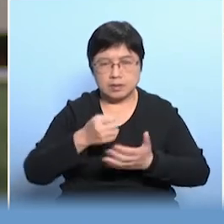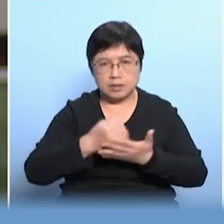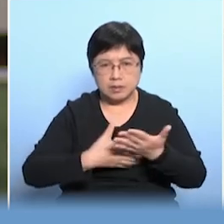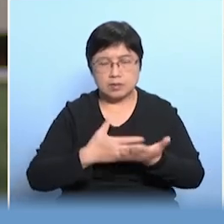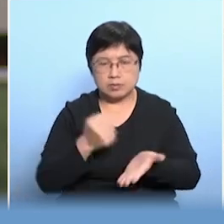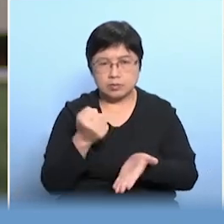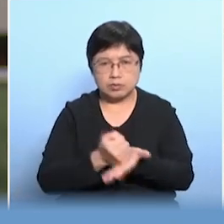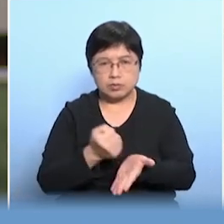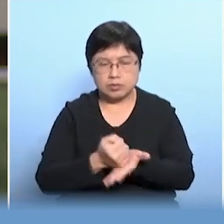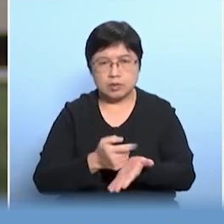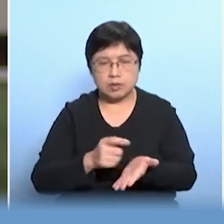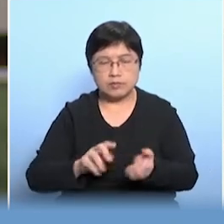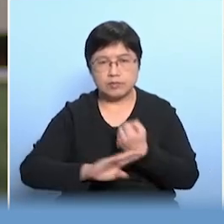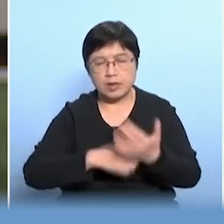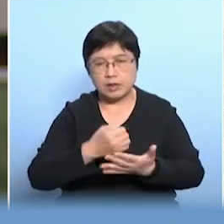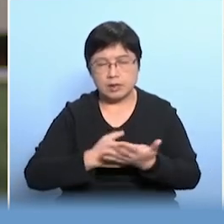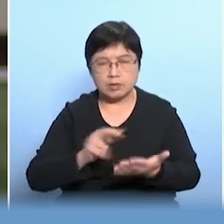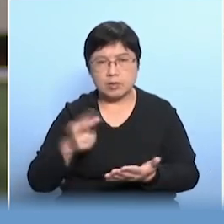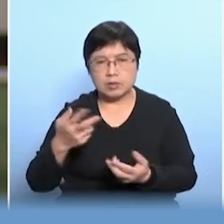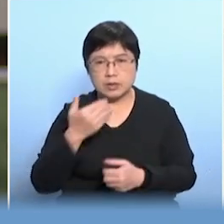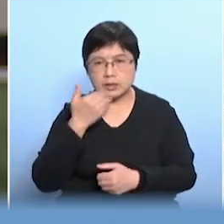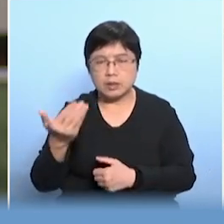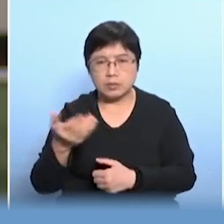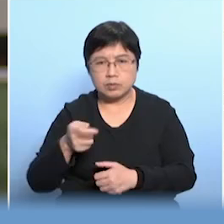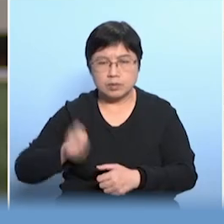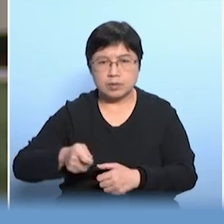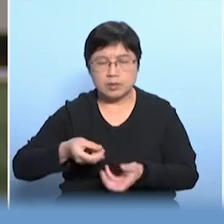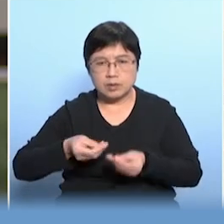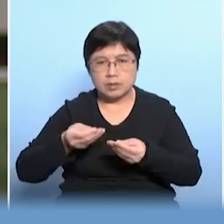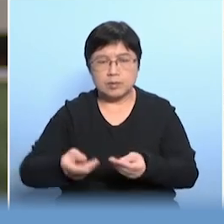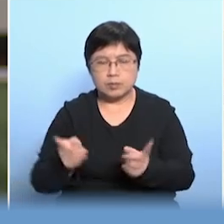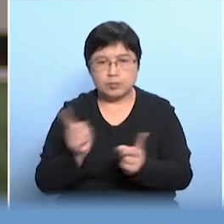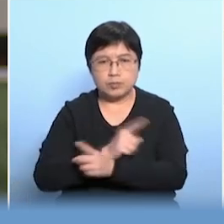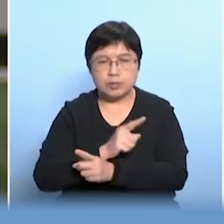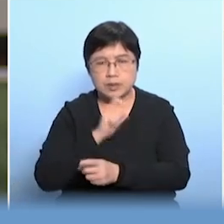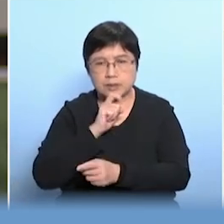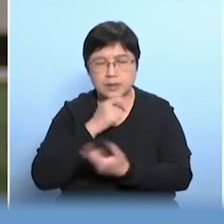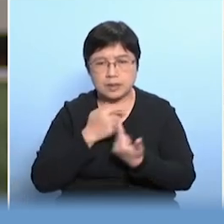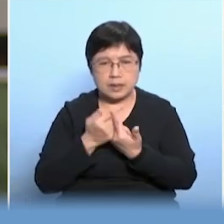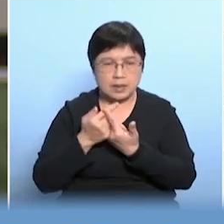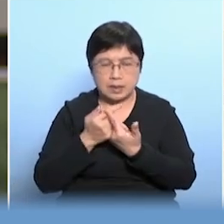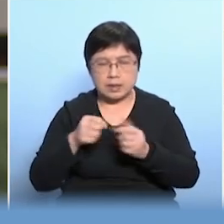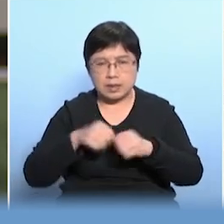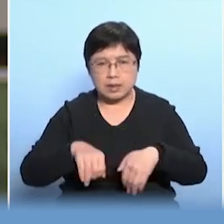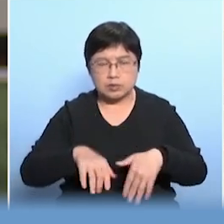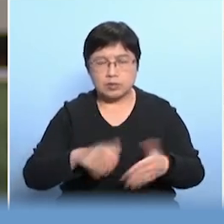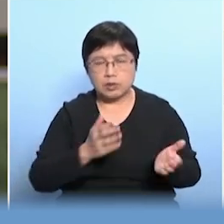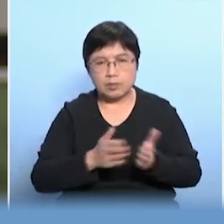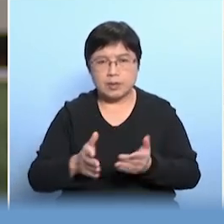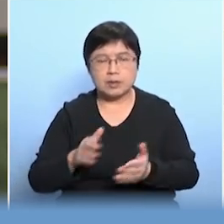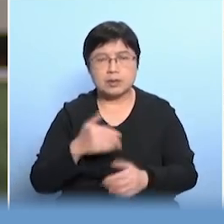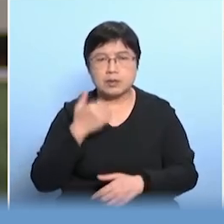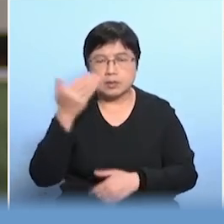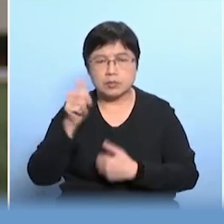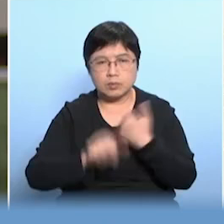醫生註冊修訂法案，為投訴案件提供了替代性爭議解決機制。投訴委員